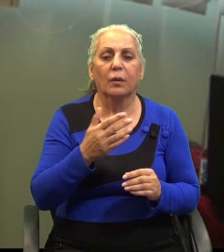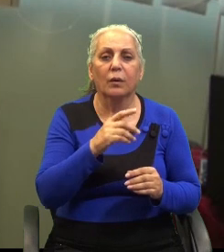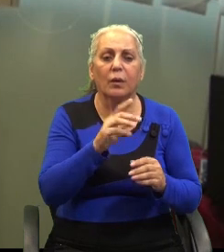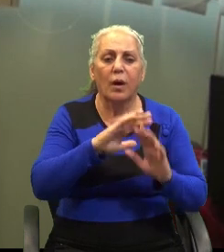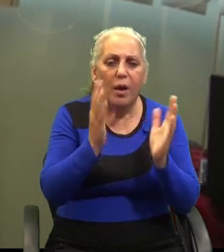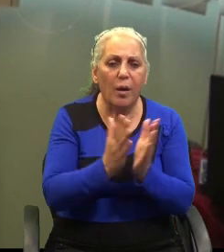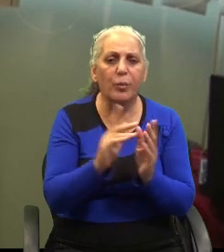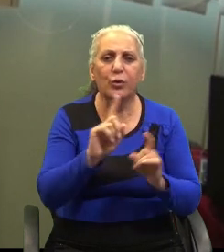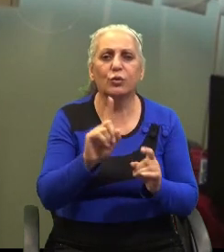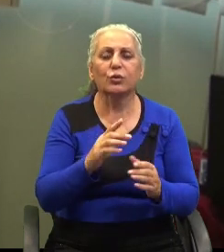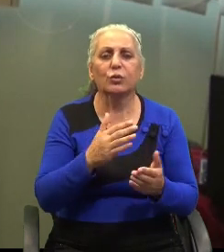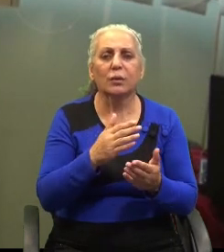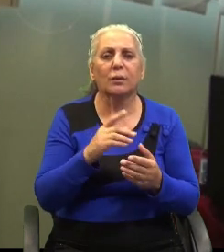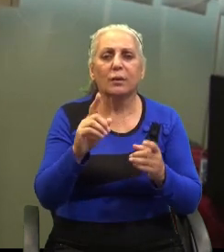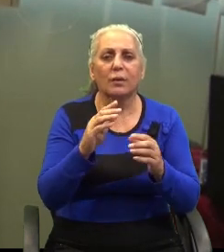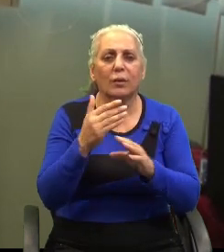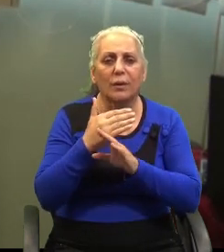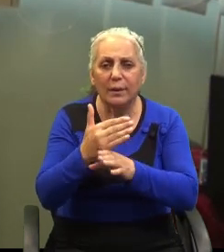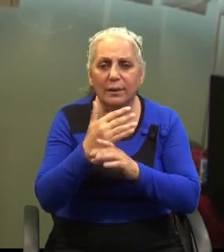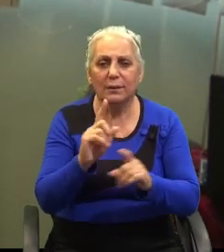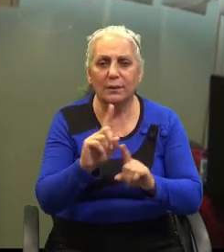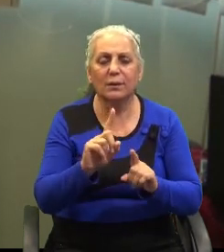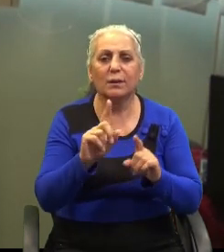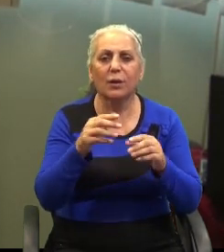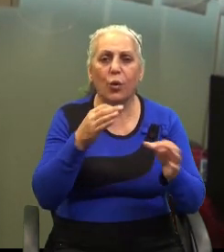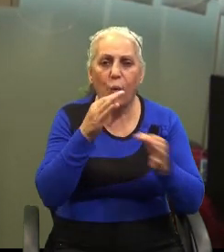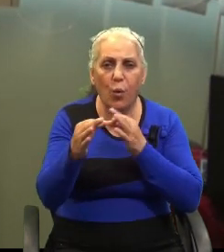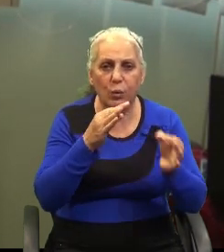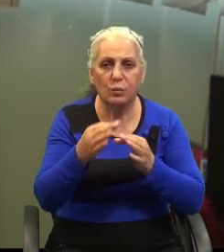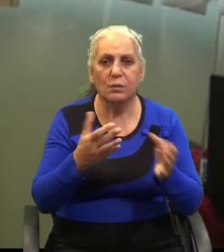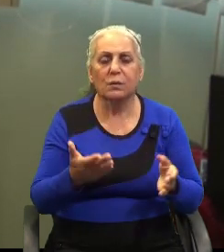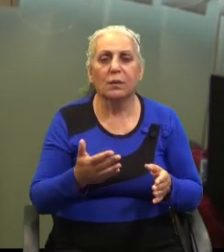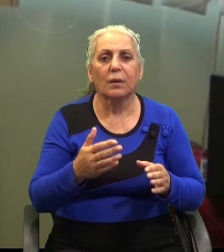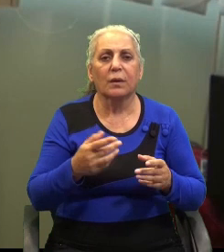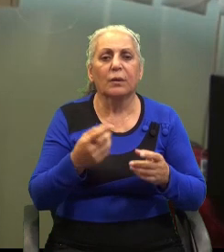և կիսվել, և խոսել, ինչպես է նա